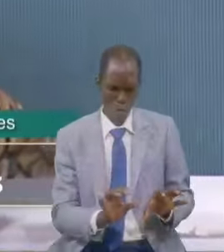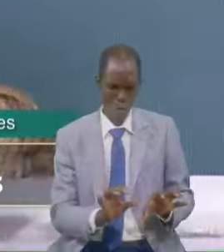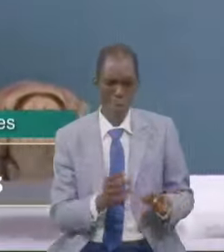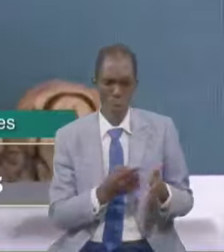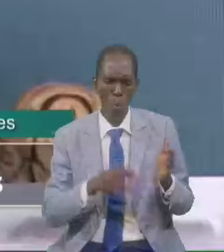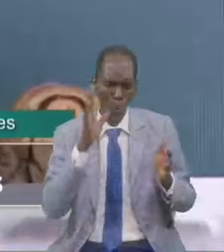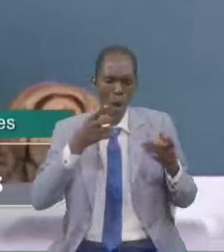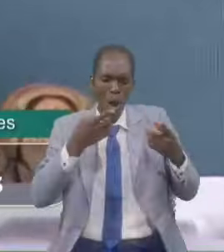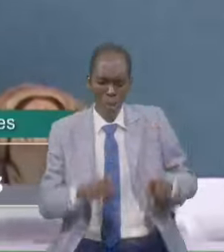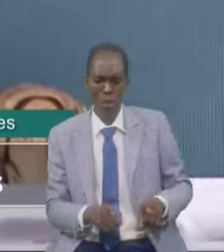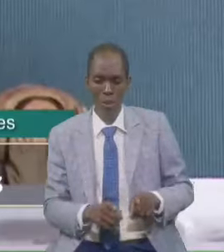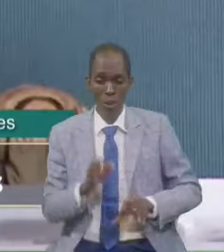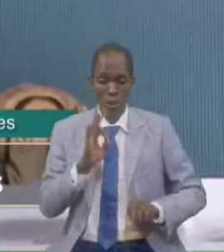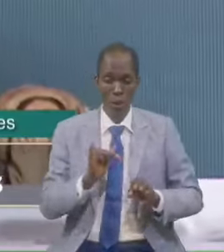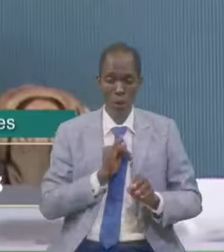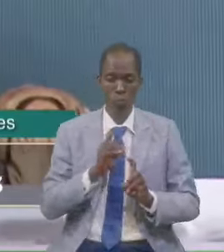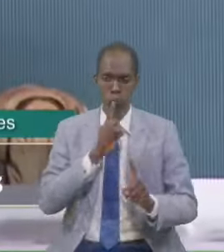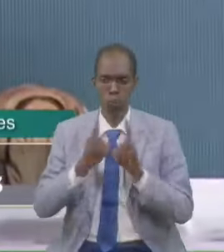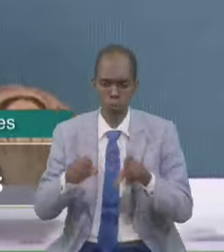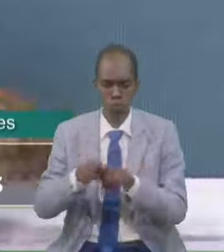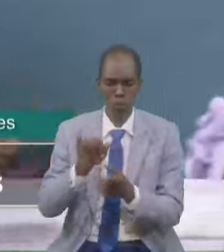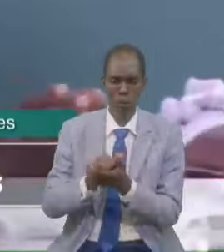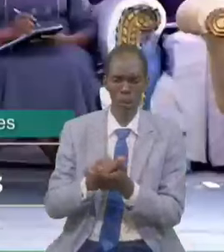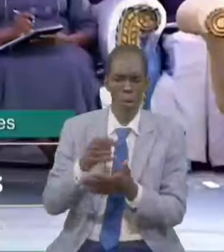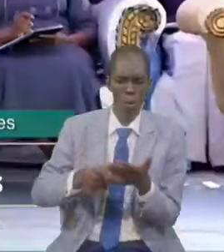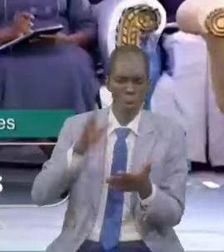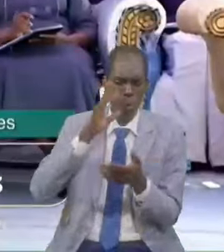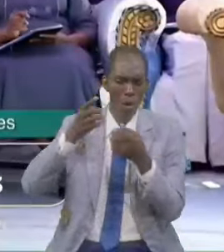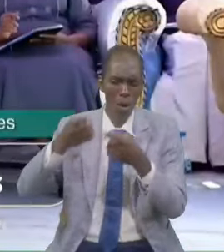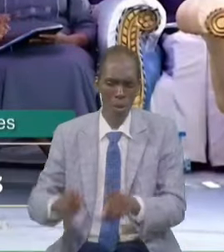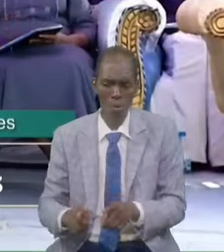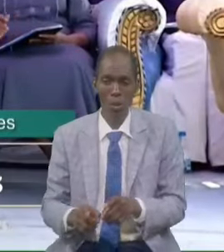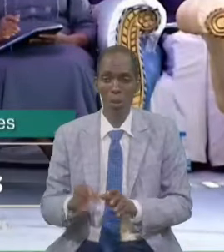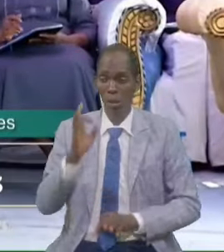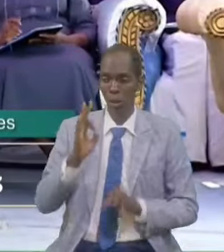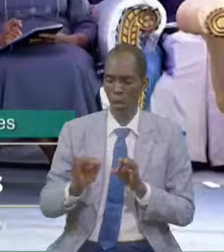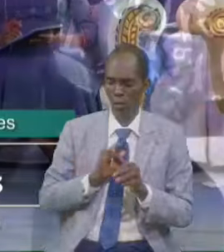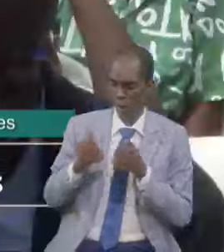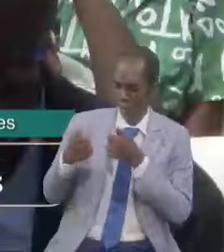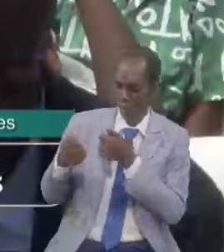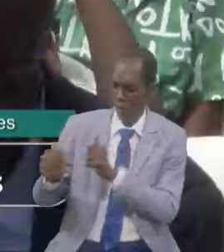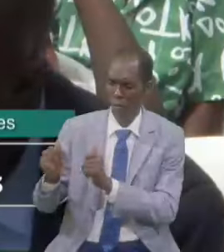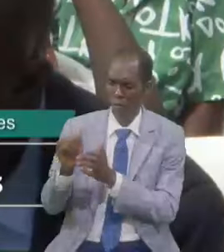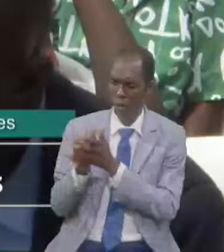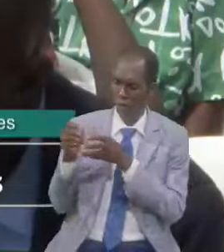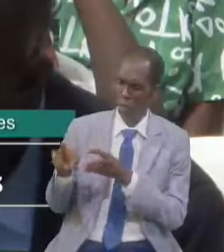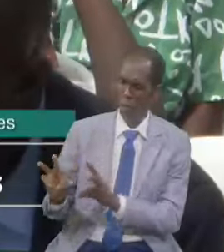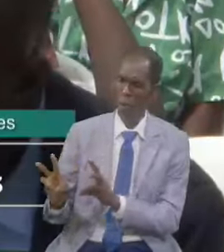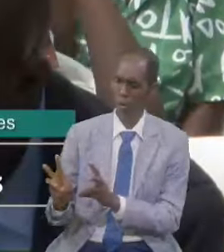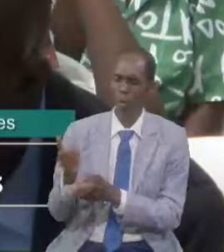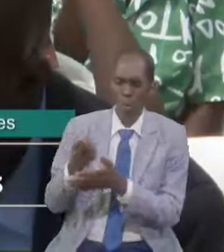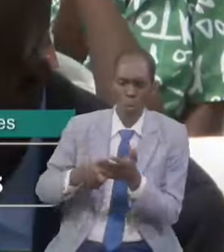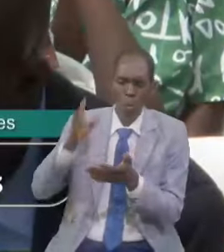that, నేను అలా చెప్తే what's going to be the result? ఆ విధంగా ఫలితం ఏముంటుంది? If I follow that path, నేను ఆ మార్గాన్ని వెంబడిస్తే what's going to be